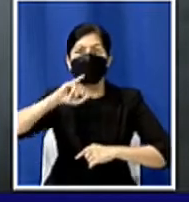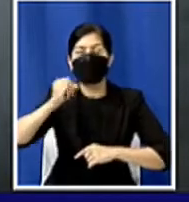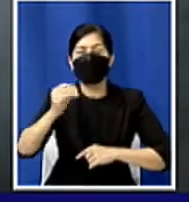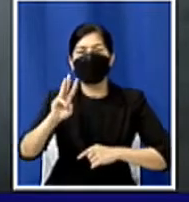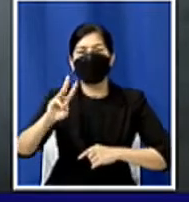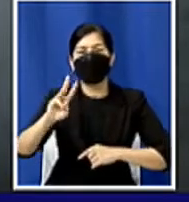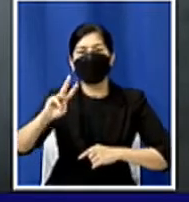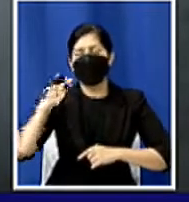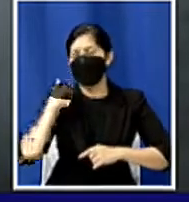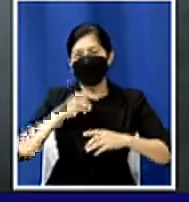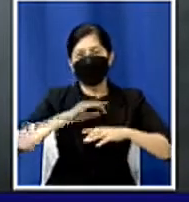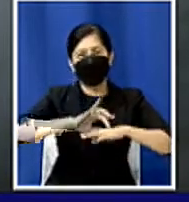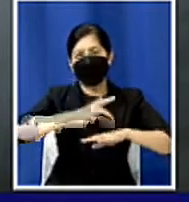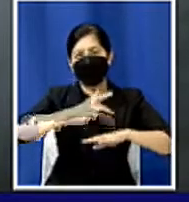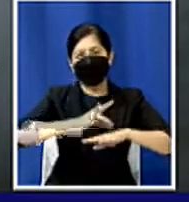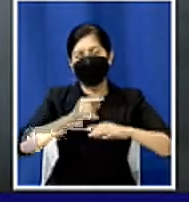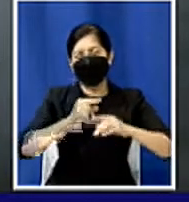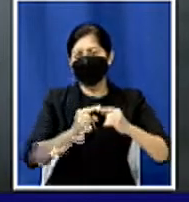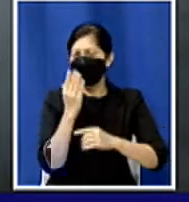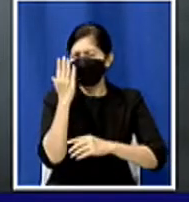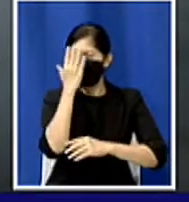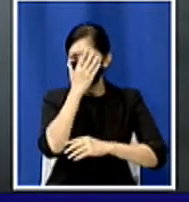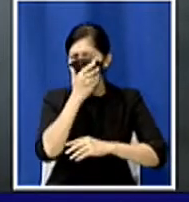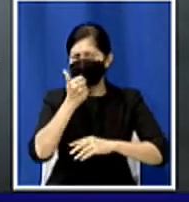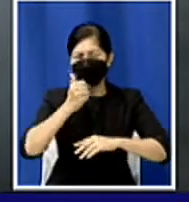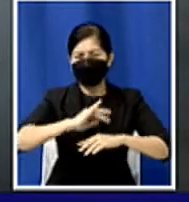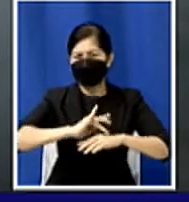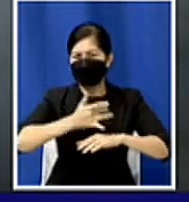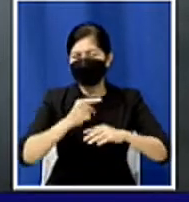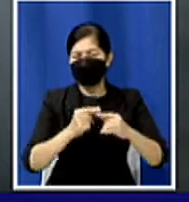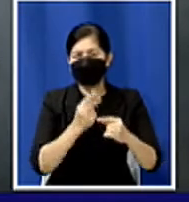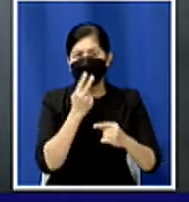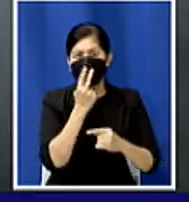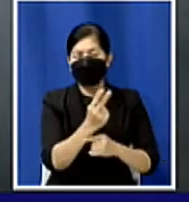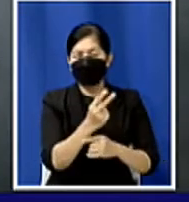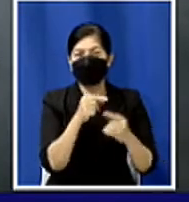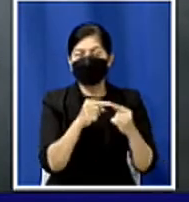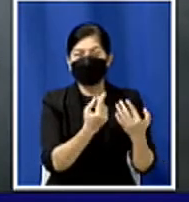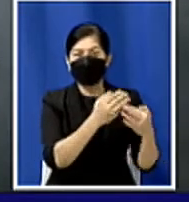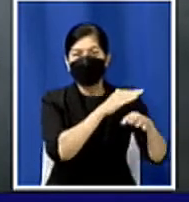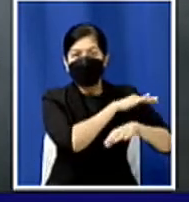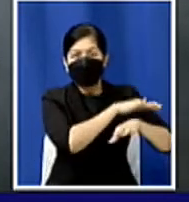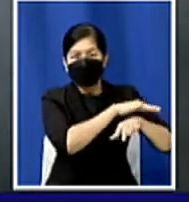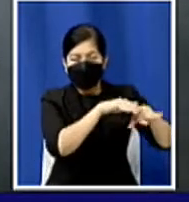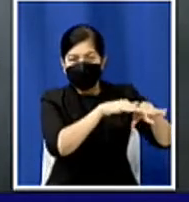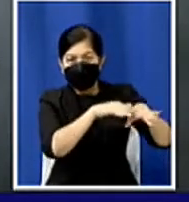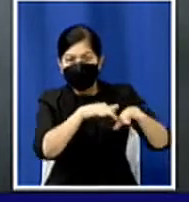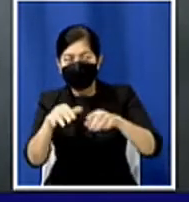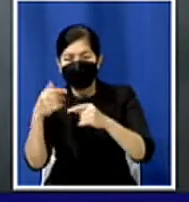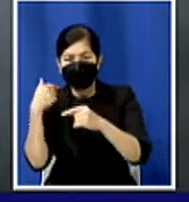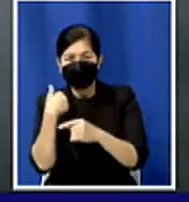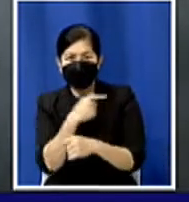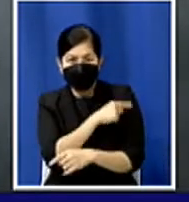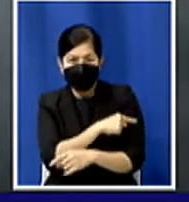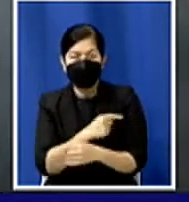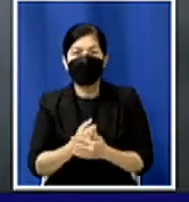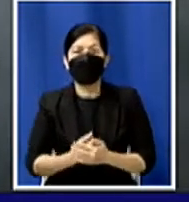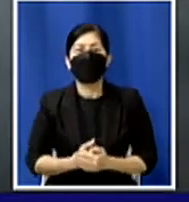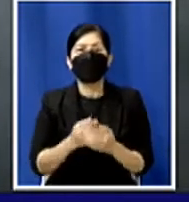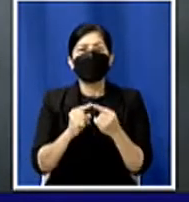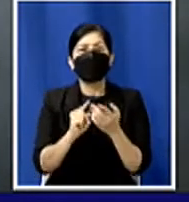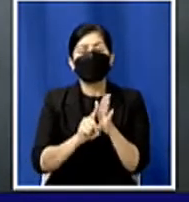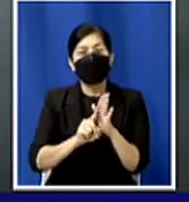รมชาติที่สวยงามฮะ สวยจริง สดชื่นยามเช้ามีทะเลหมอกปกคลุมหมู่บ้านนะฮะอุณหภูมิเนี่ย เท่าไหร ่18องศ